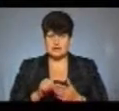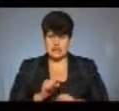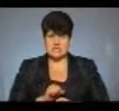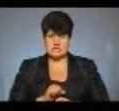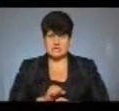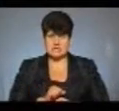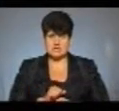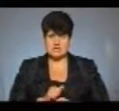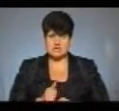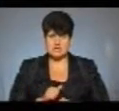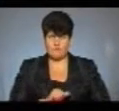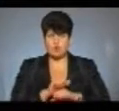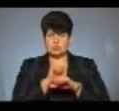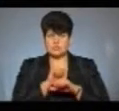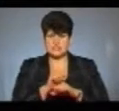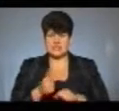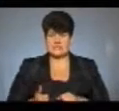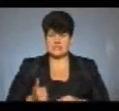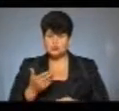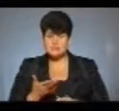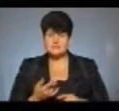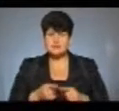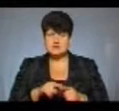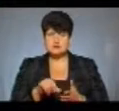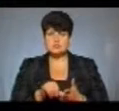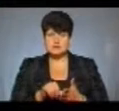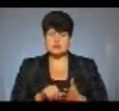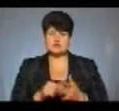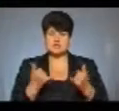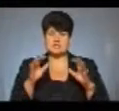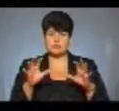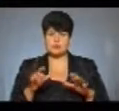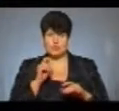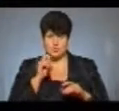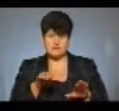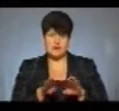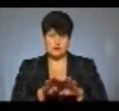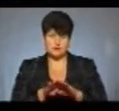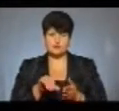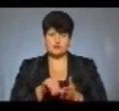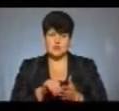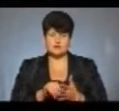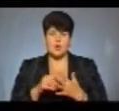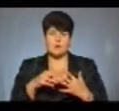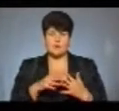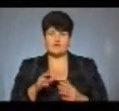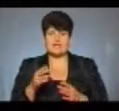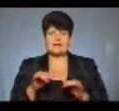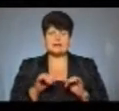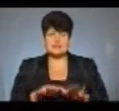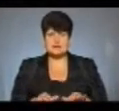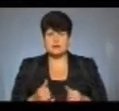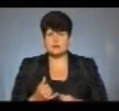Революції Гідності. Учасники Революції Гідності сьогодні законодавством України прирівняні до учасників бойових дій. І,